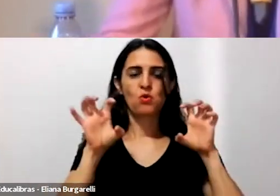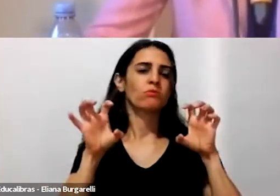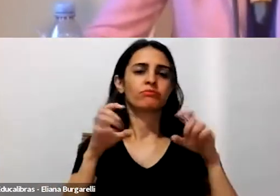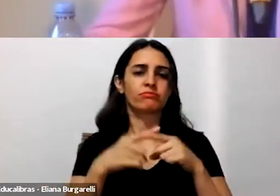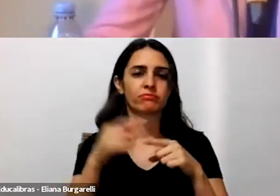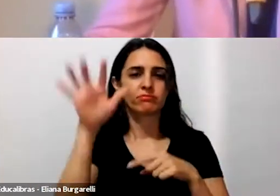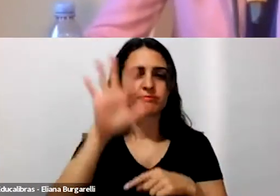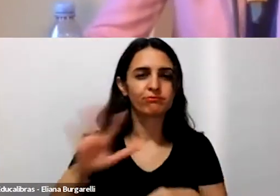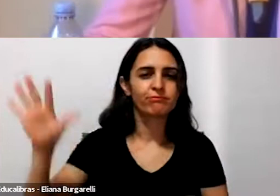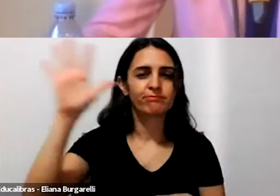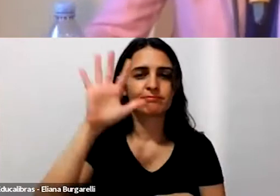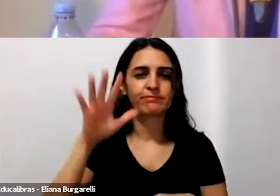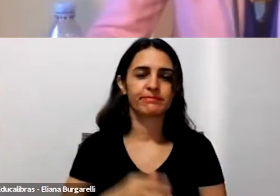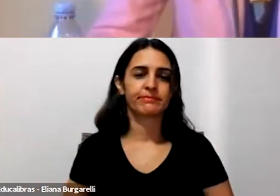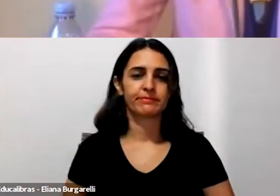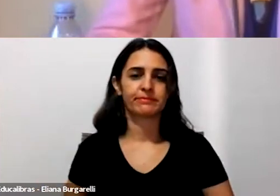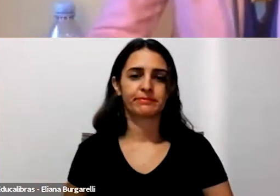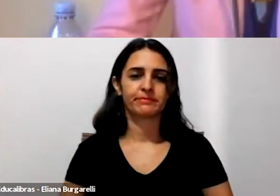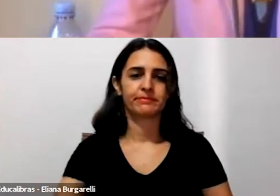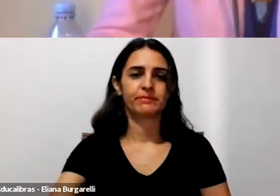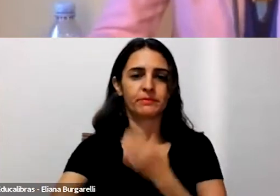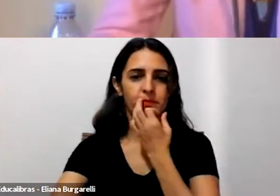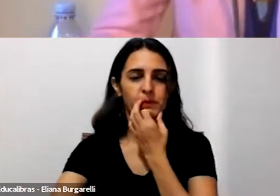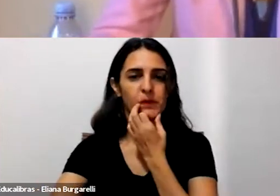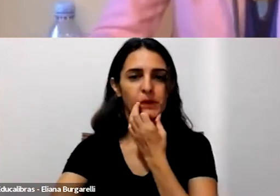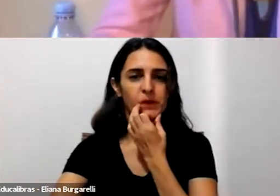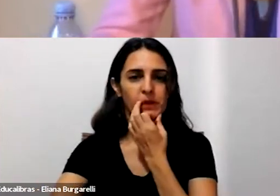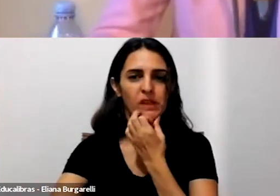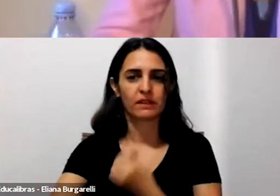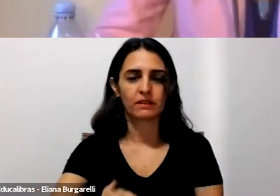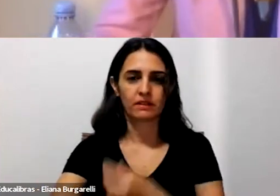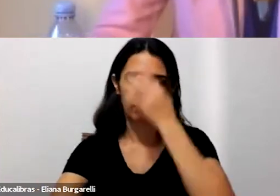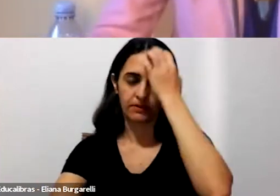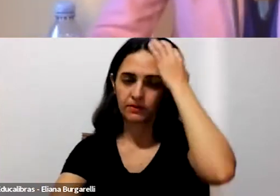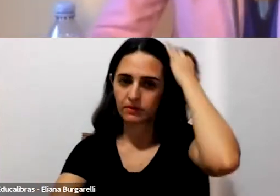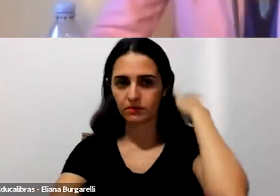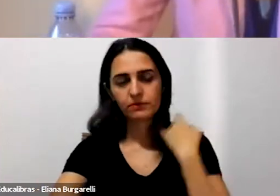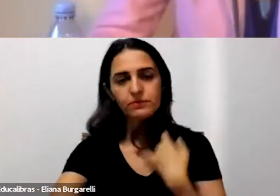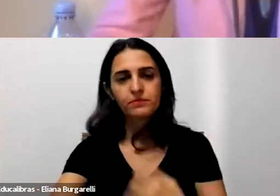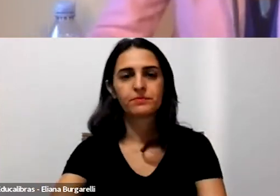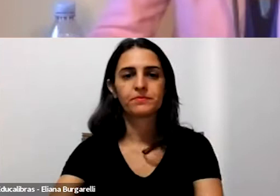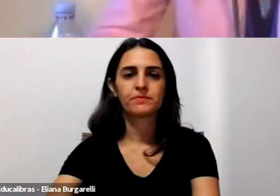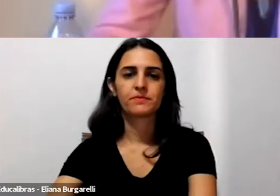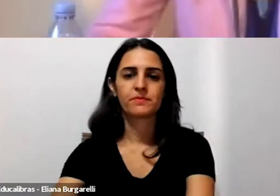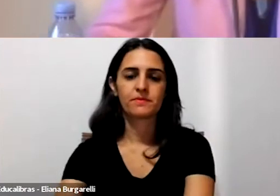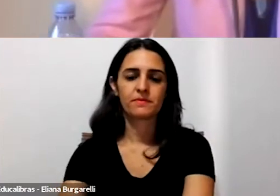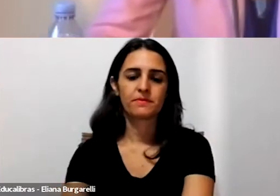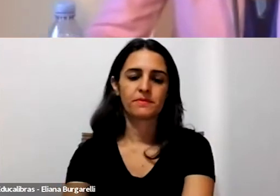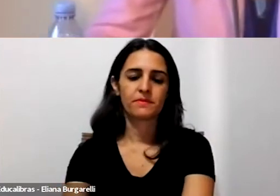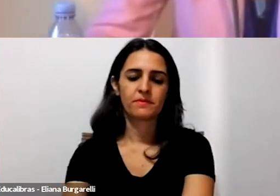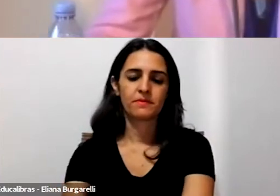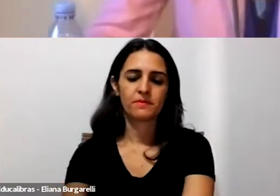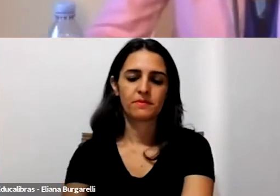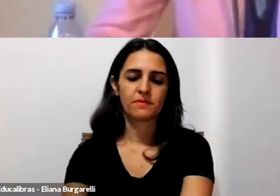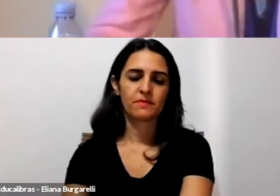Et pourtant, il y a eu beaucoup de choses qui ont été faites au niveau local, national et même international, puisqu'on va parler aussi de